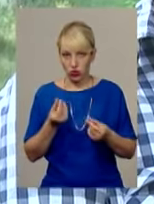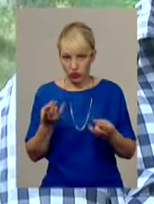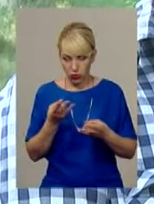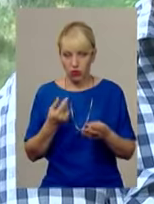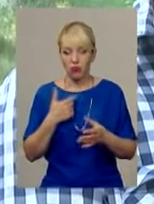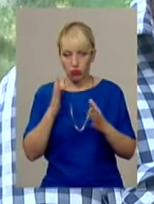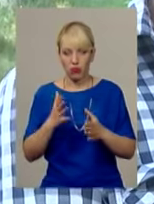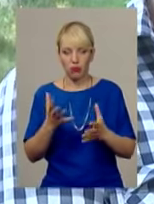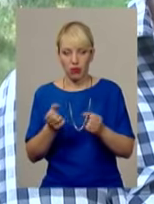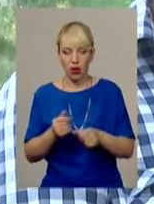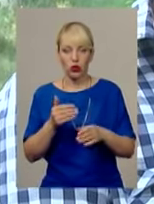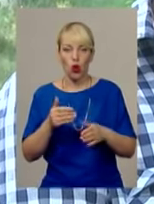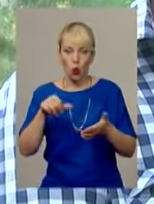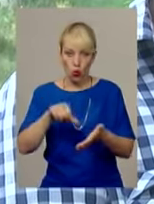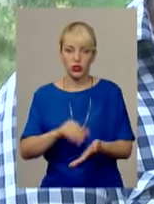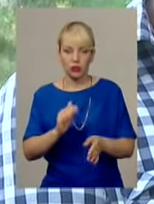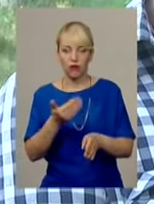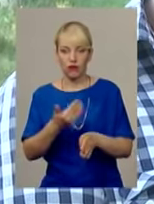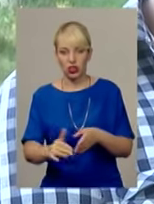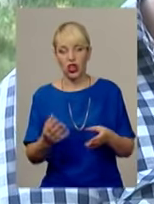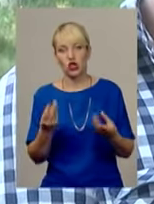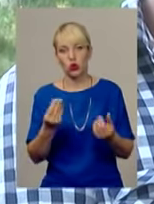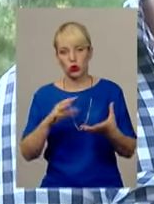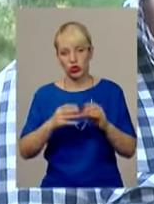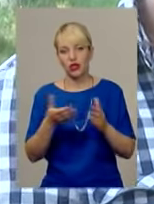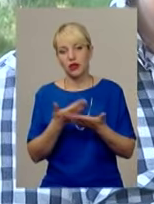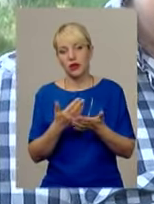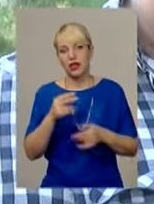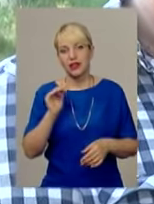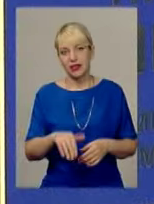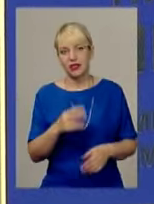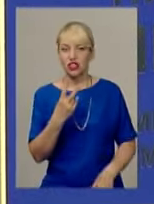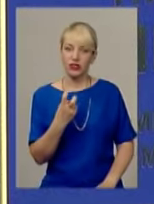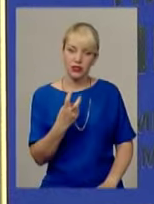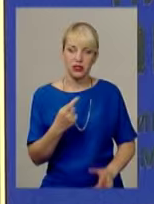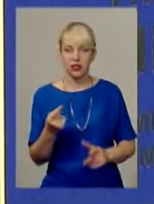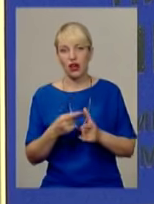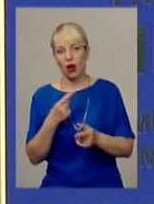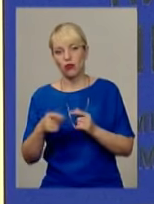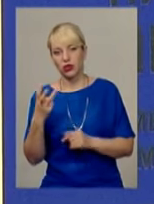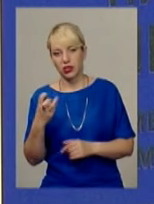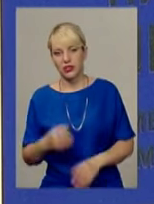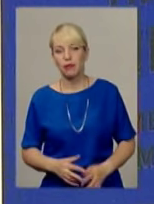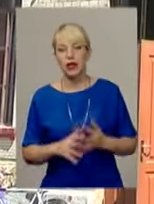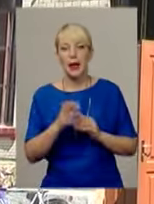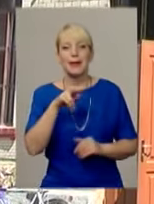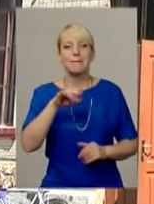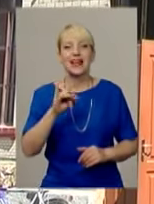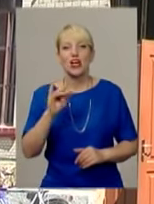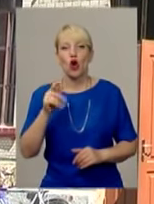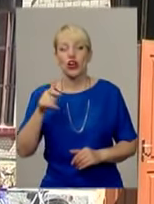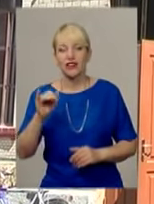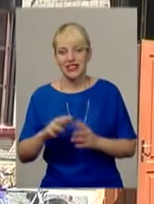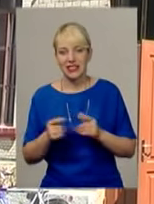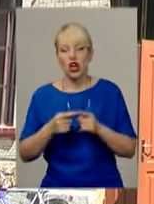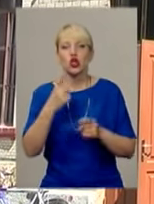участь і виділити суму грошей, скажімо, 1200-300. У селі Пирогівці Хмельницького району більш ніж